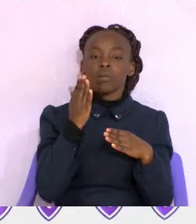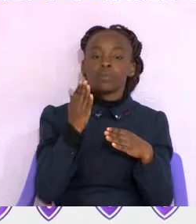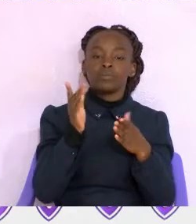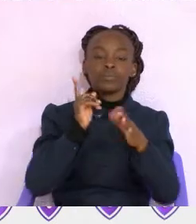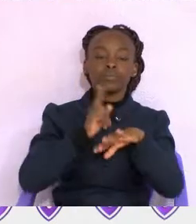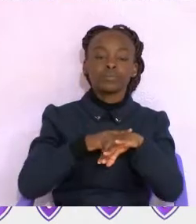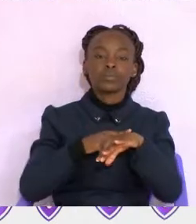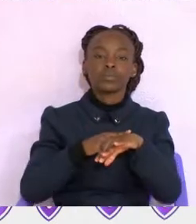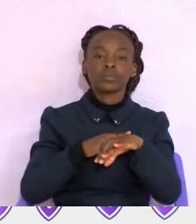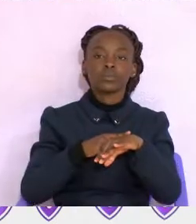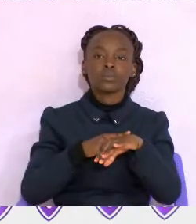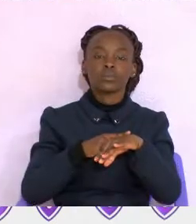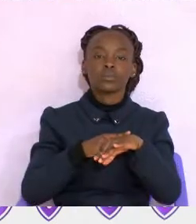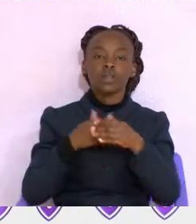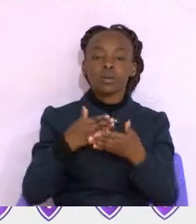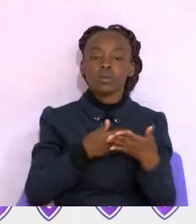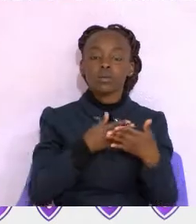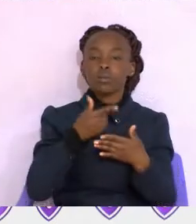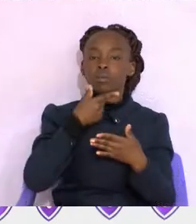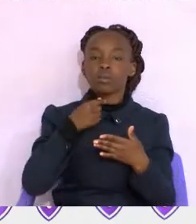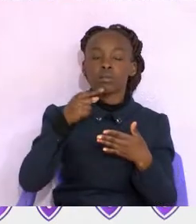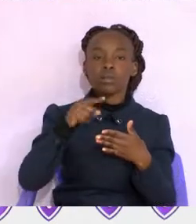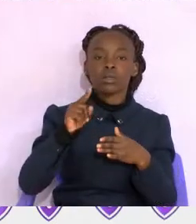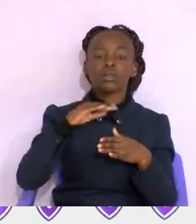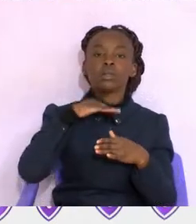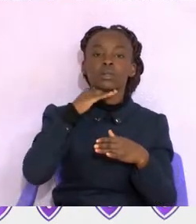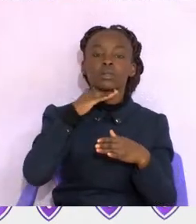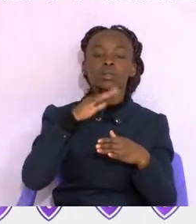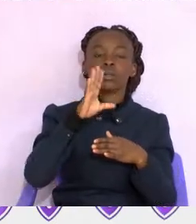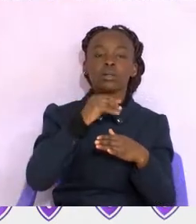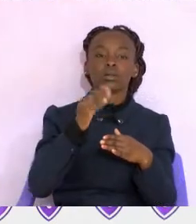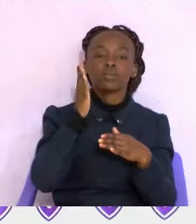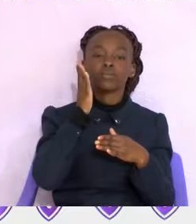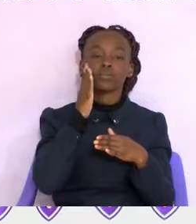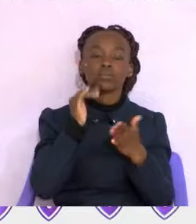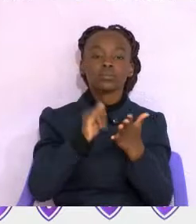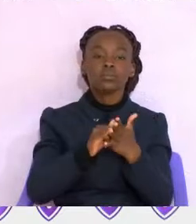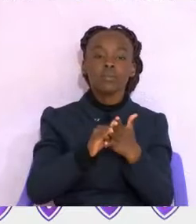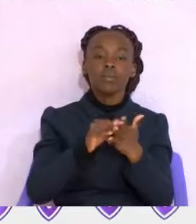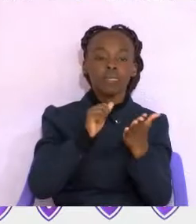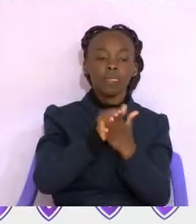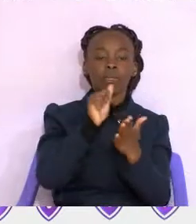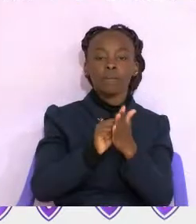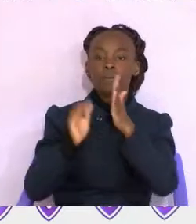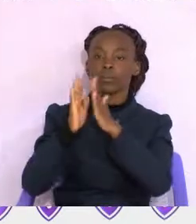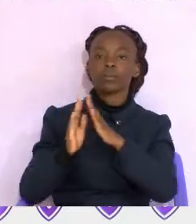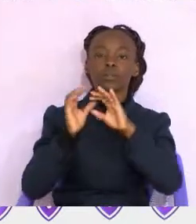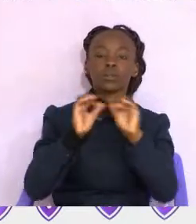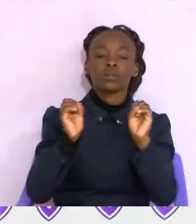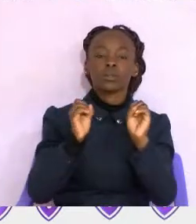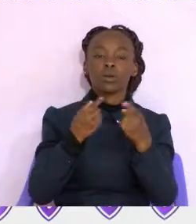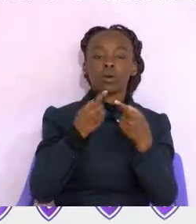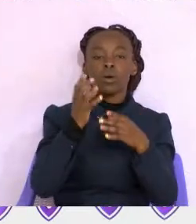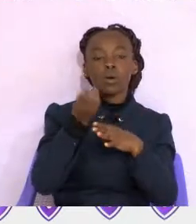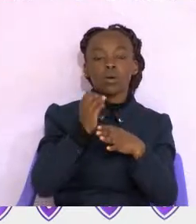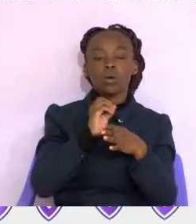Mungu, maana yule mama hakubomoa ile ruma alikuwa amemtengenezea, wala hakumwambia mtumishi wa Mungu hama, maana